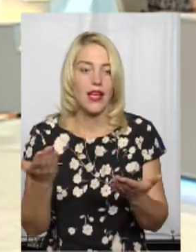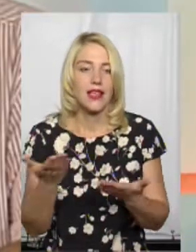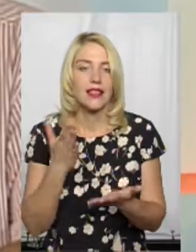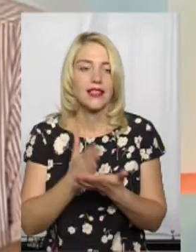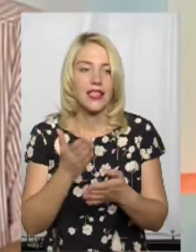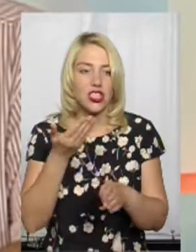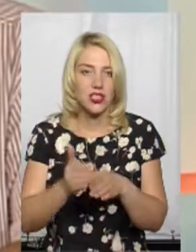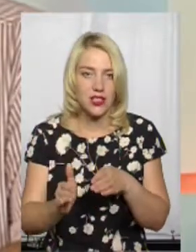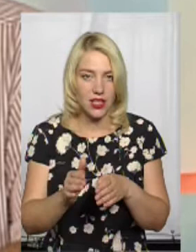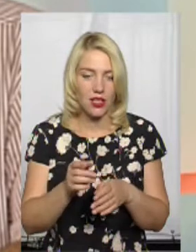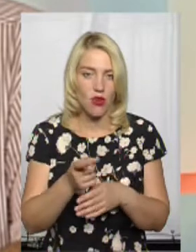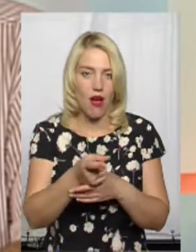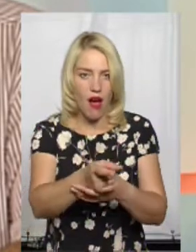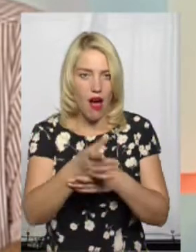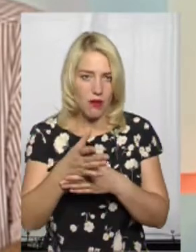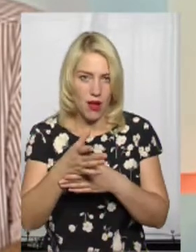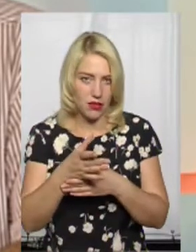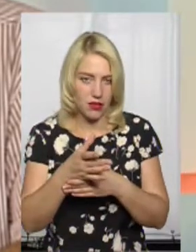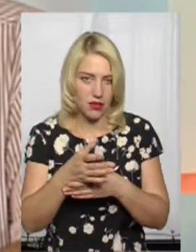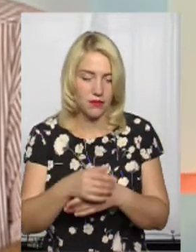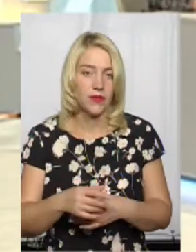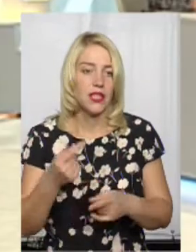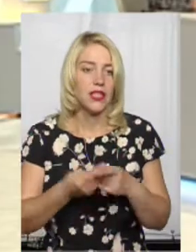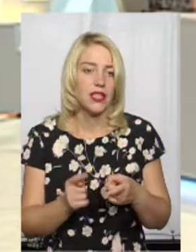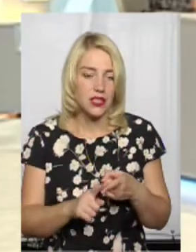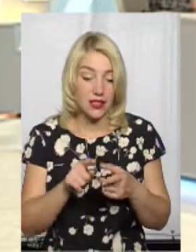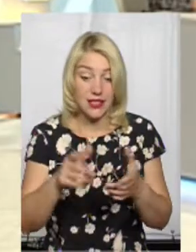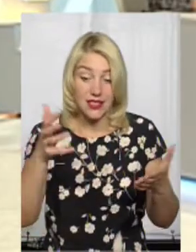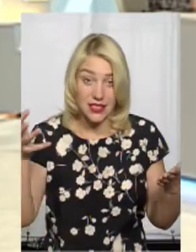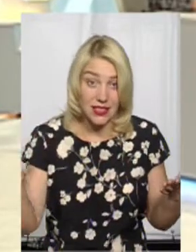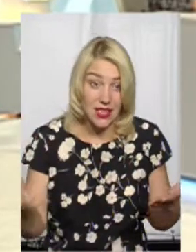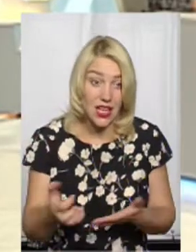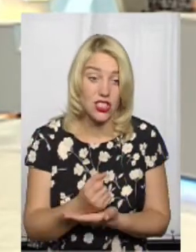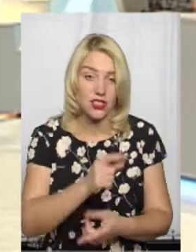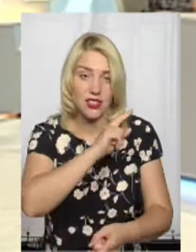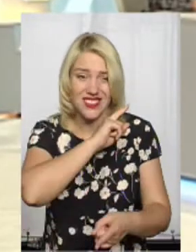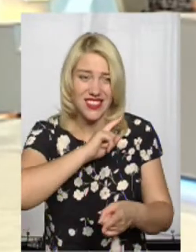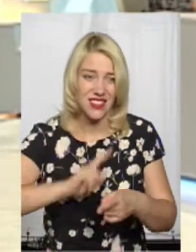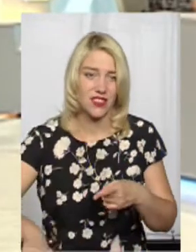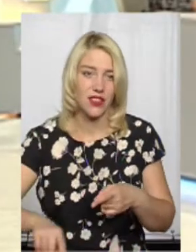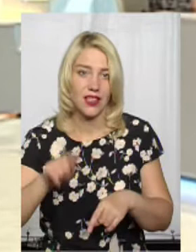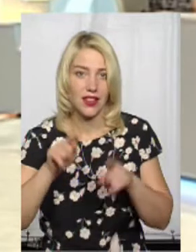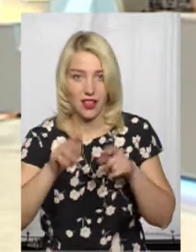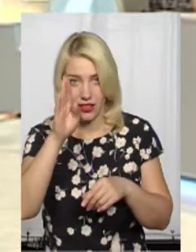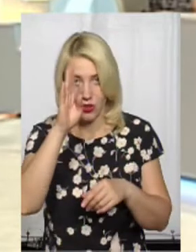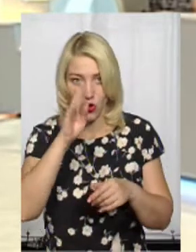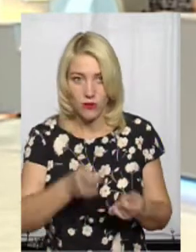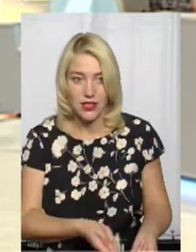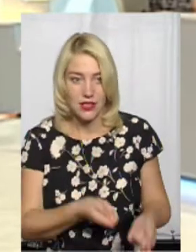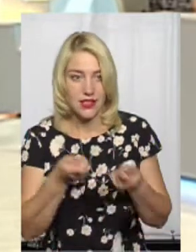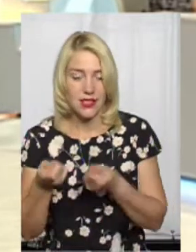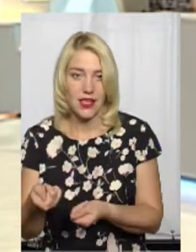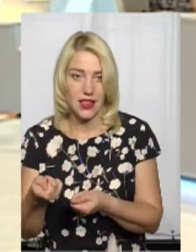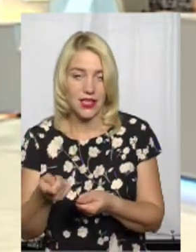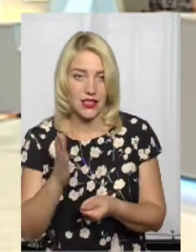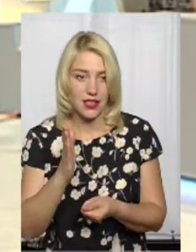частиною гармати, і який знайшли, і швидко деякі хлопці занесли